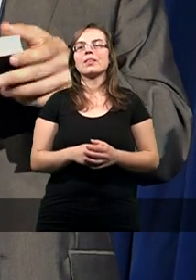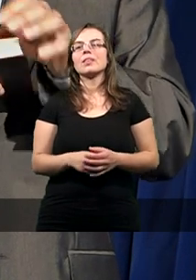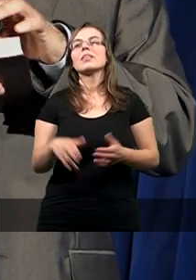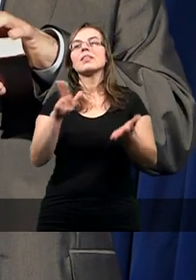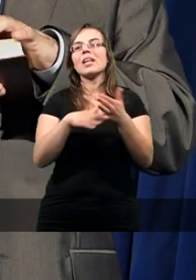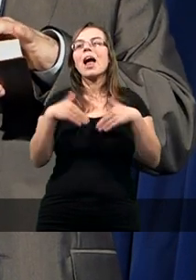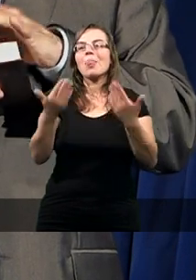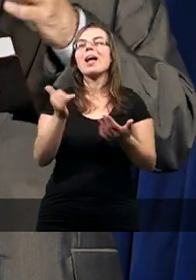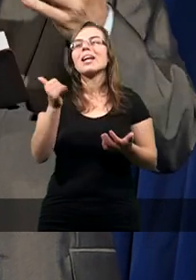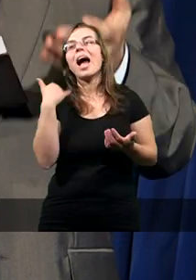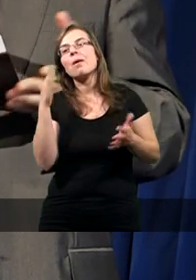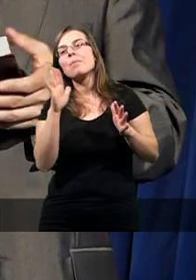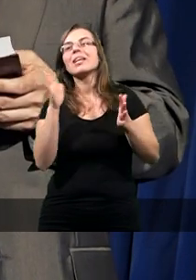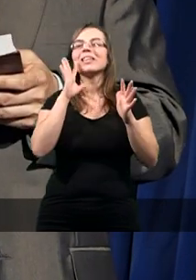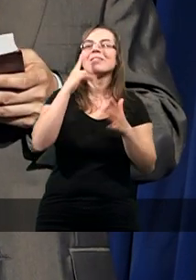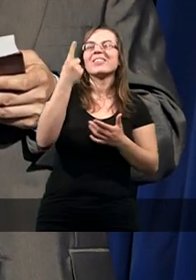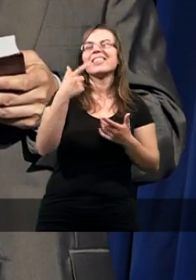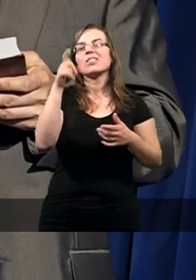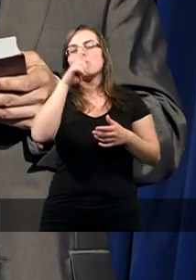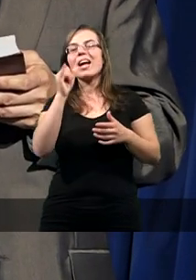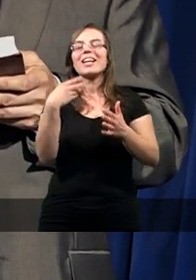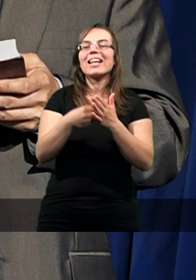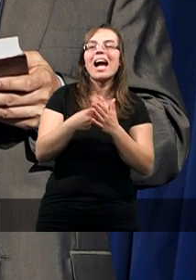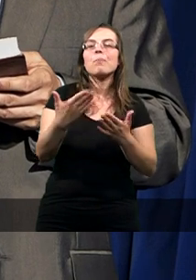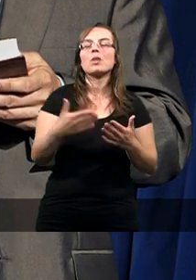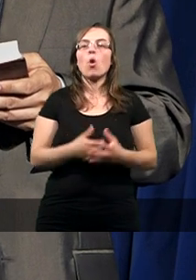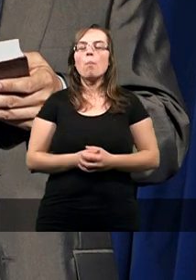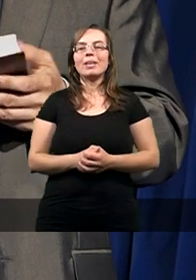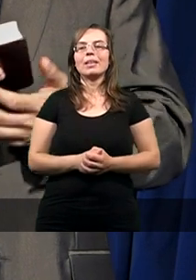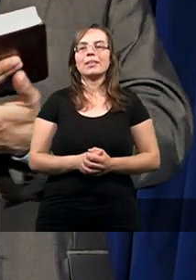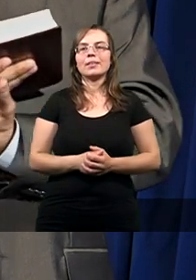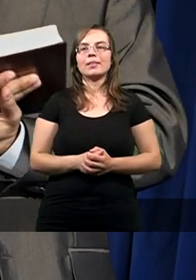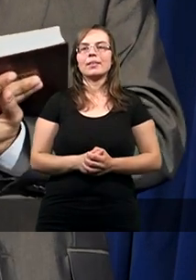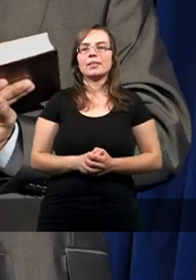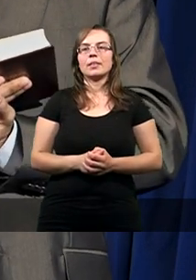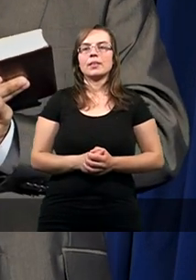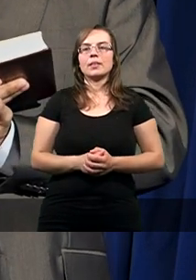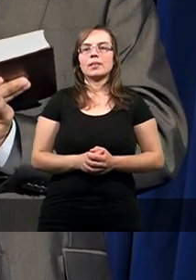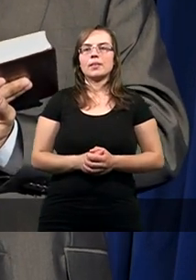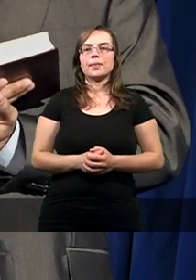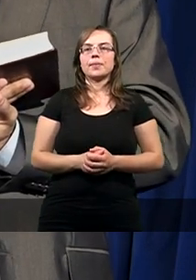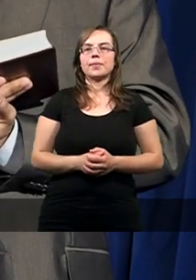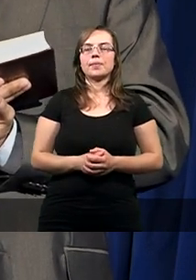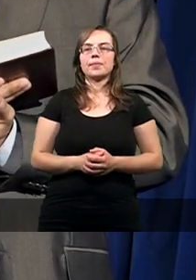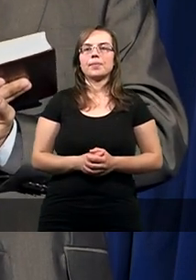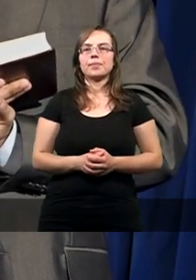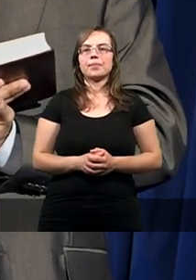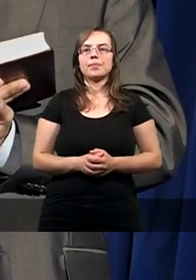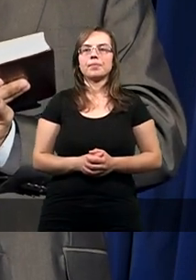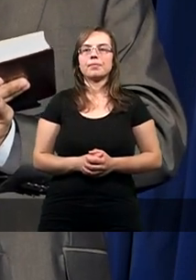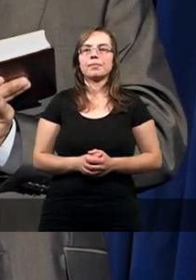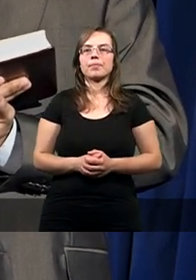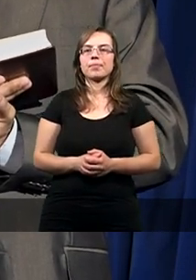Bo nadaje jakby nieco złe imię skarbnikom. But we have the story here where